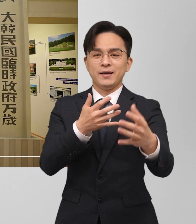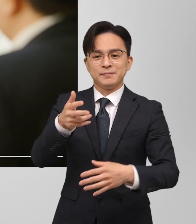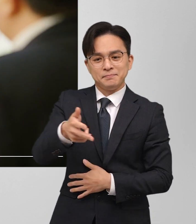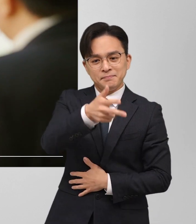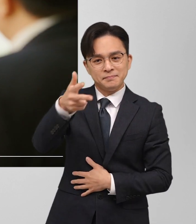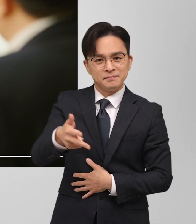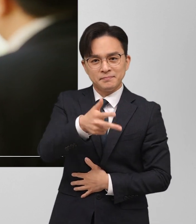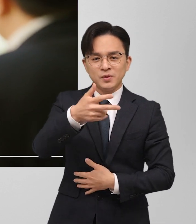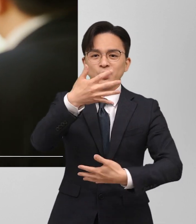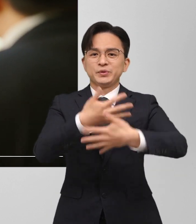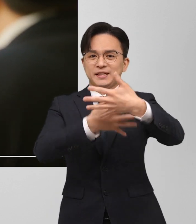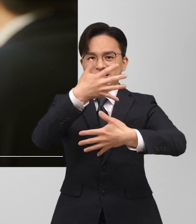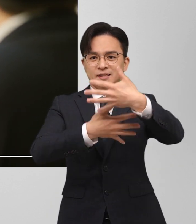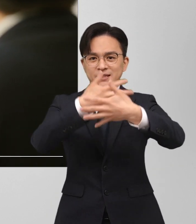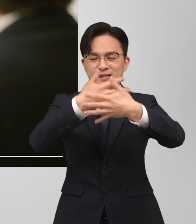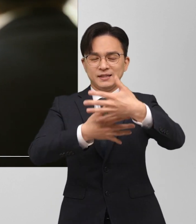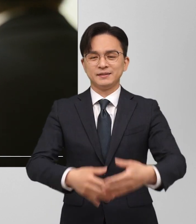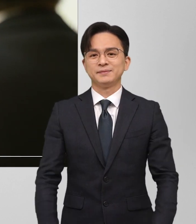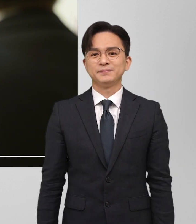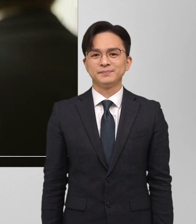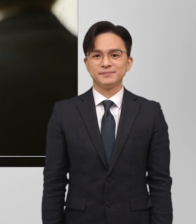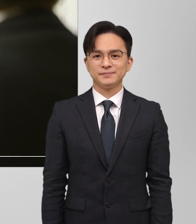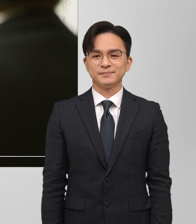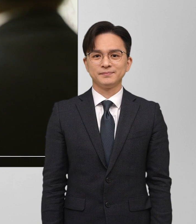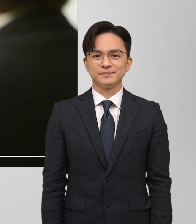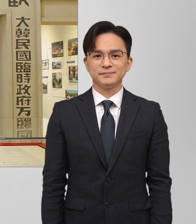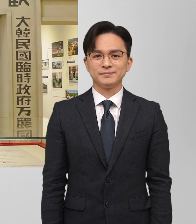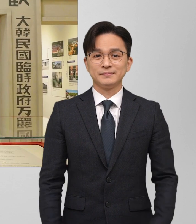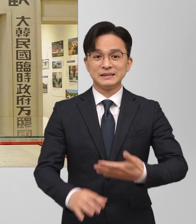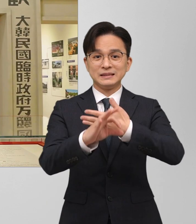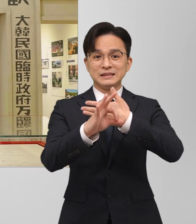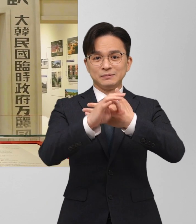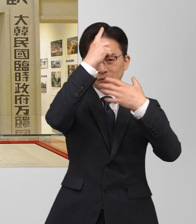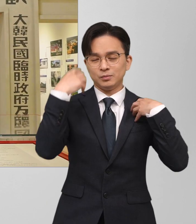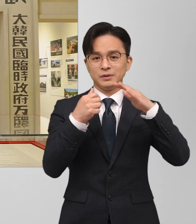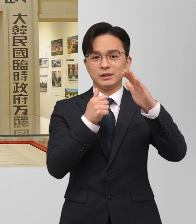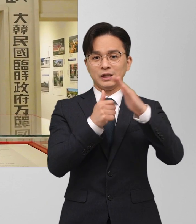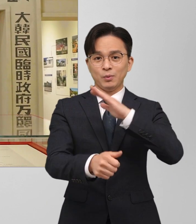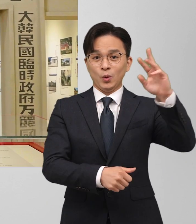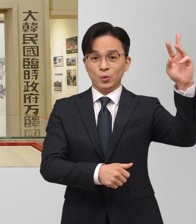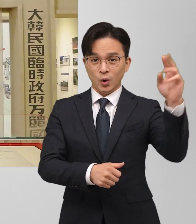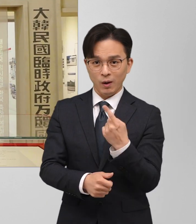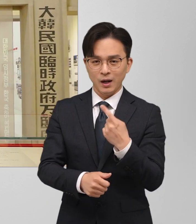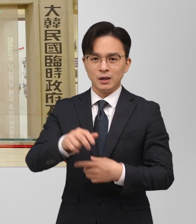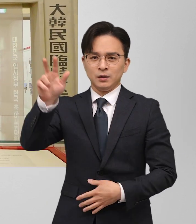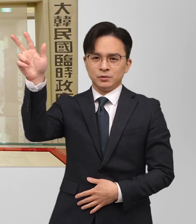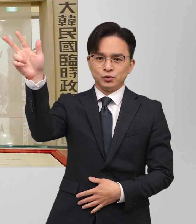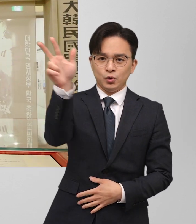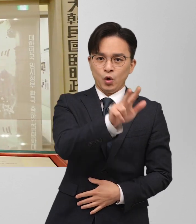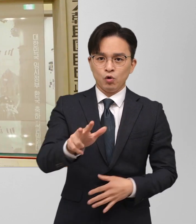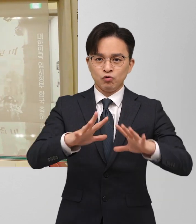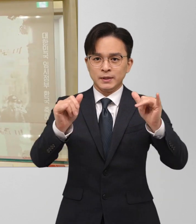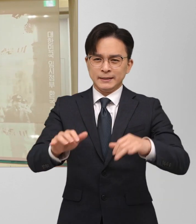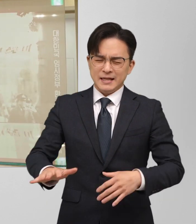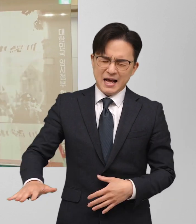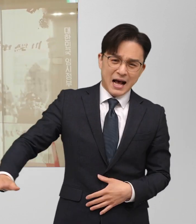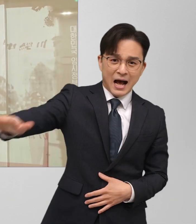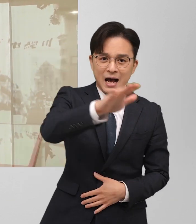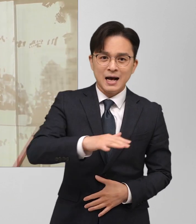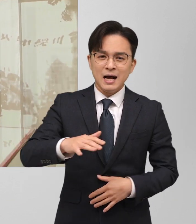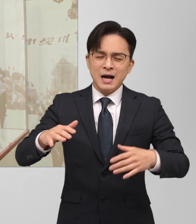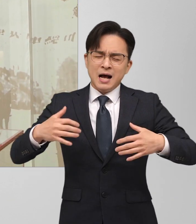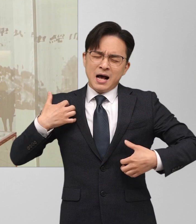진행됐던 임시정부 개선 전국 환영대회 영상인데요. 이 영상을 통해서 당시에 전국적으로 임시정부